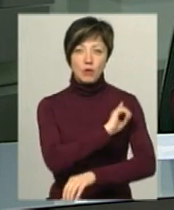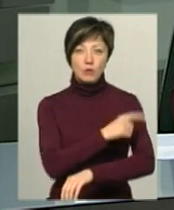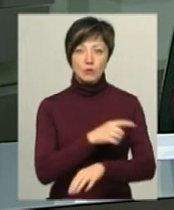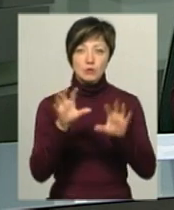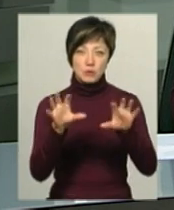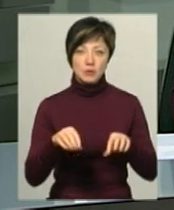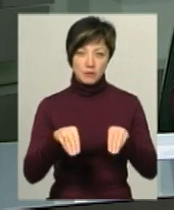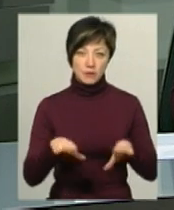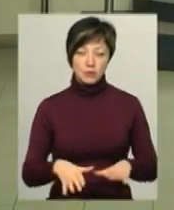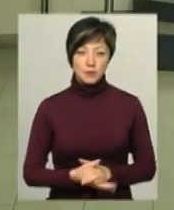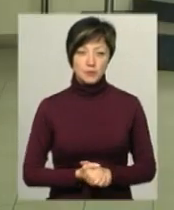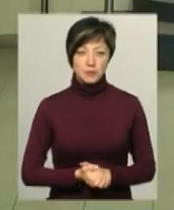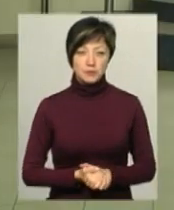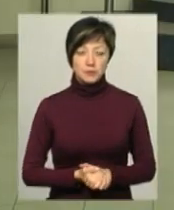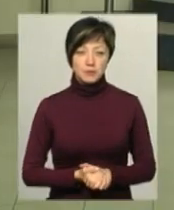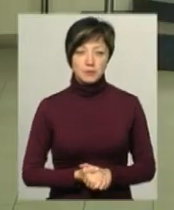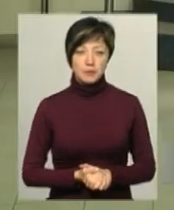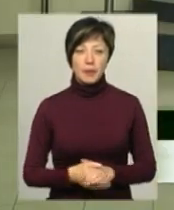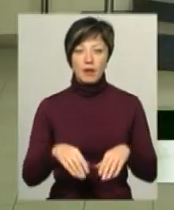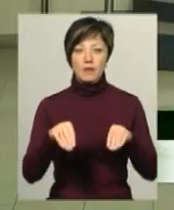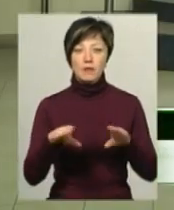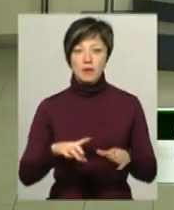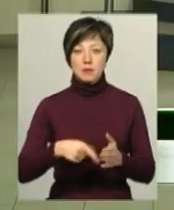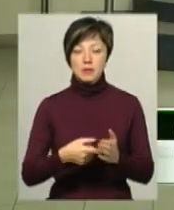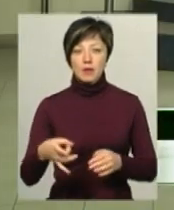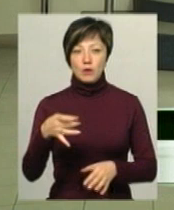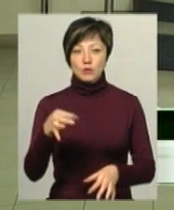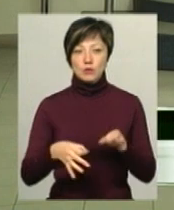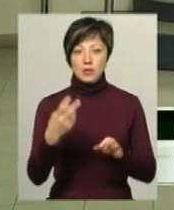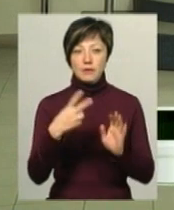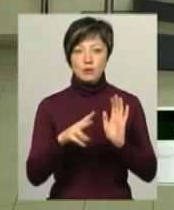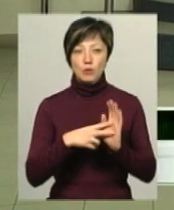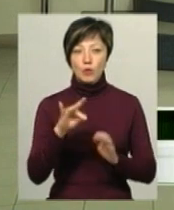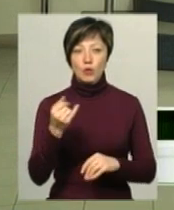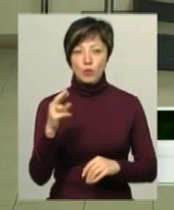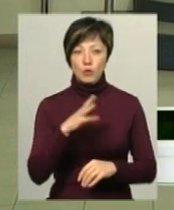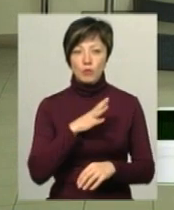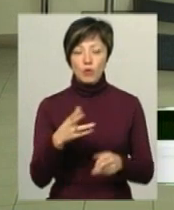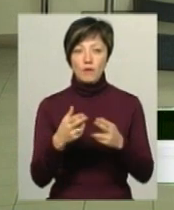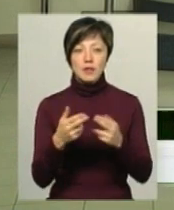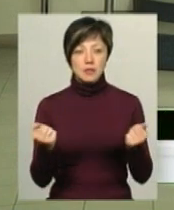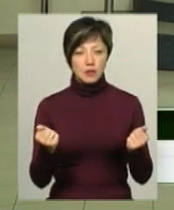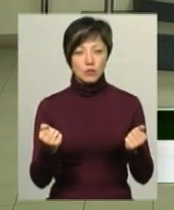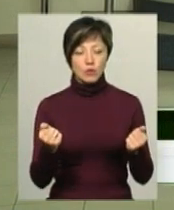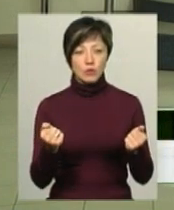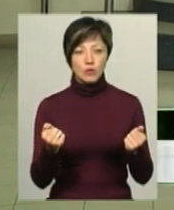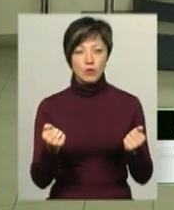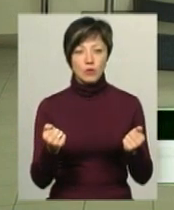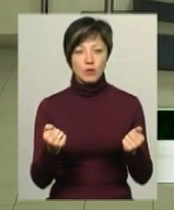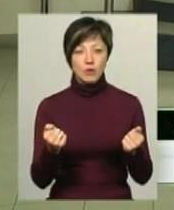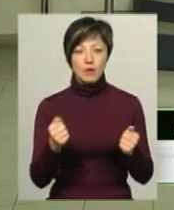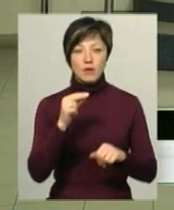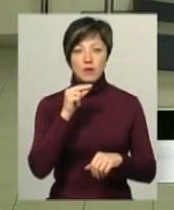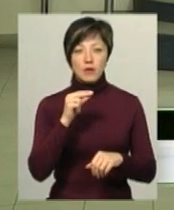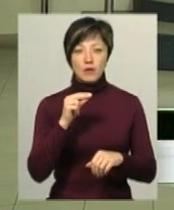вироку. Вироком Хмельницького міськрайонного суду від 27 грудня було визнано угоду про визнання